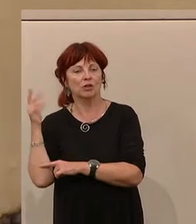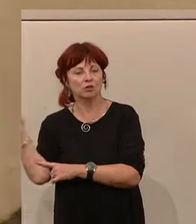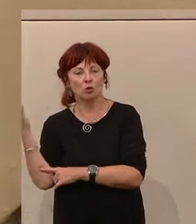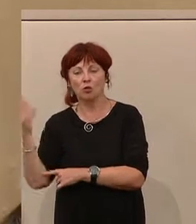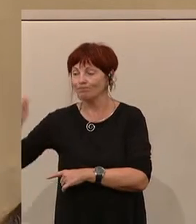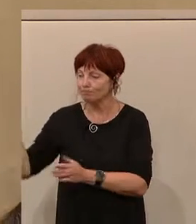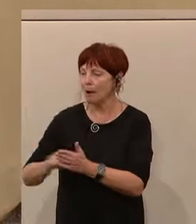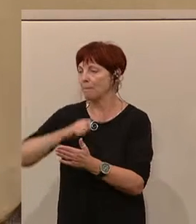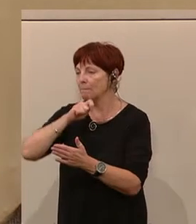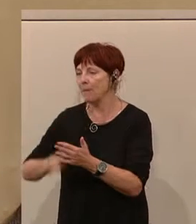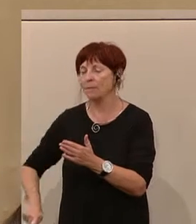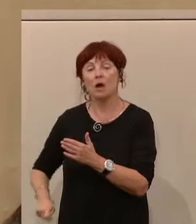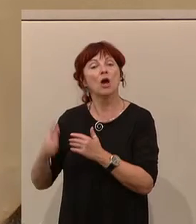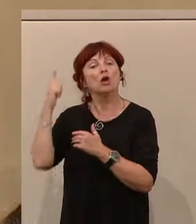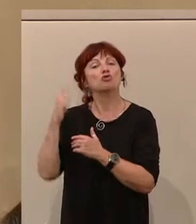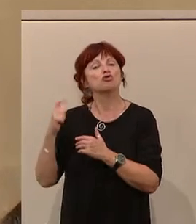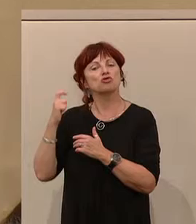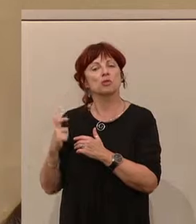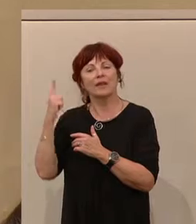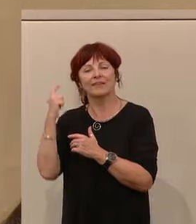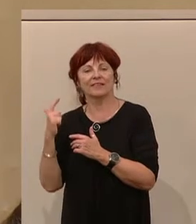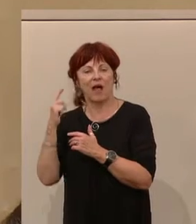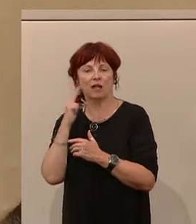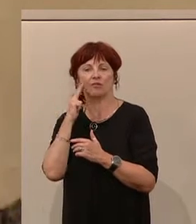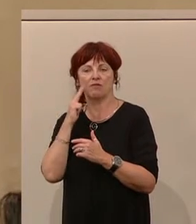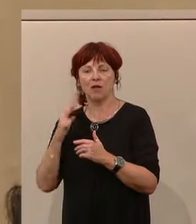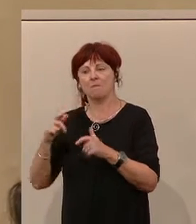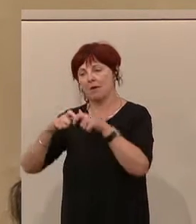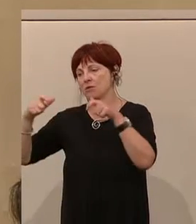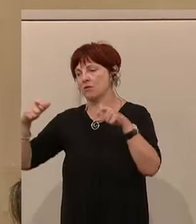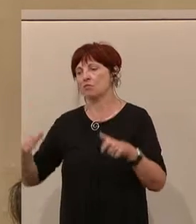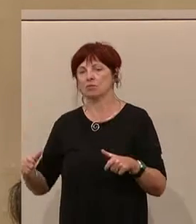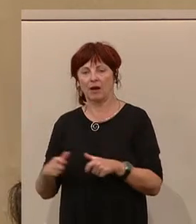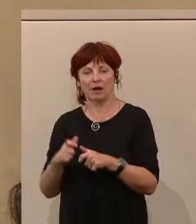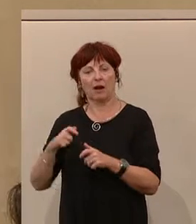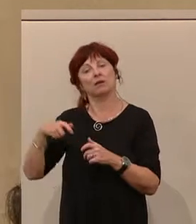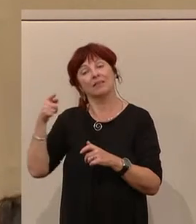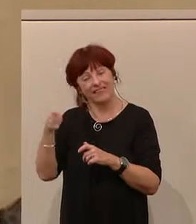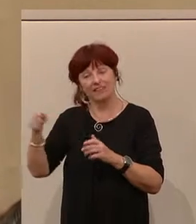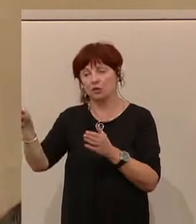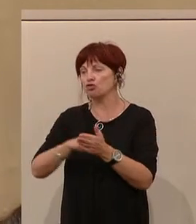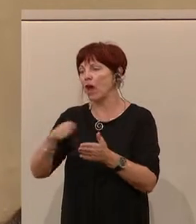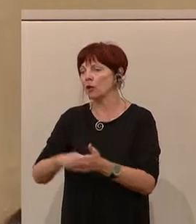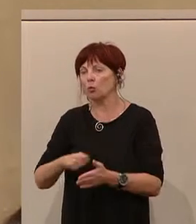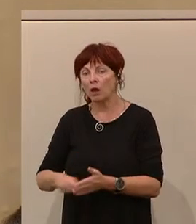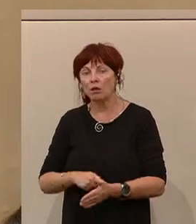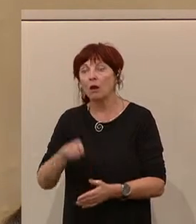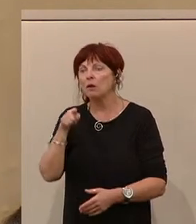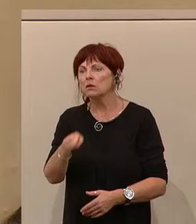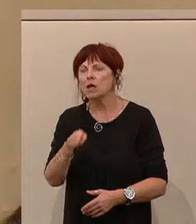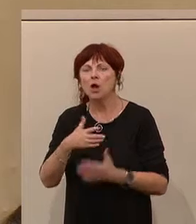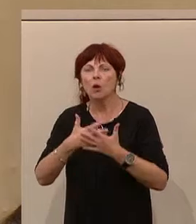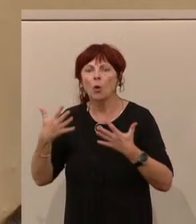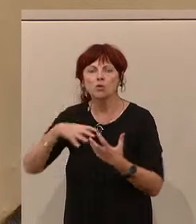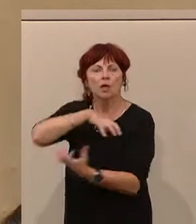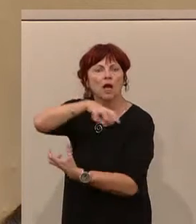hier im Start-up-Paket gibt, die es hier gibt, ist eine Katastrophe für diese Szene. Und Sie haben uns im Ausschuss versichert, die